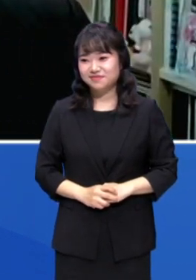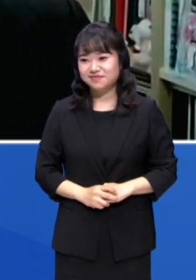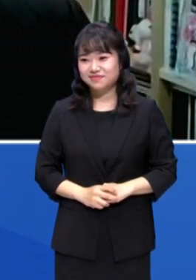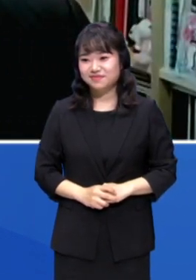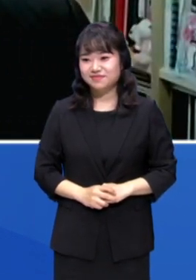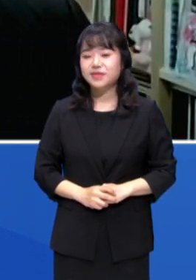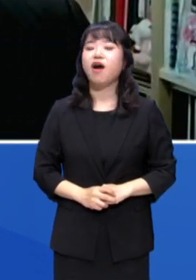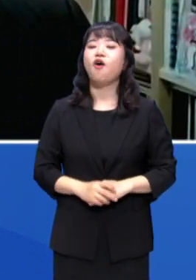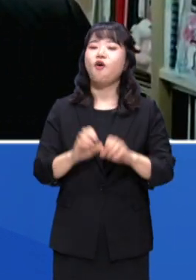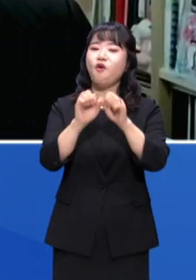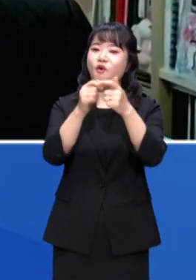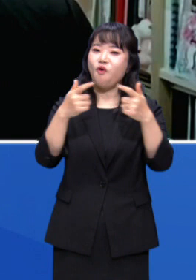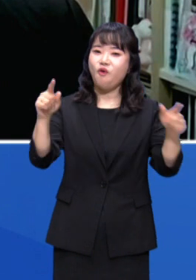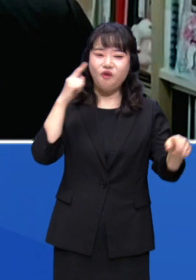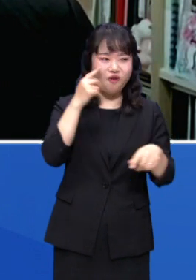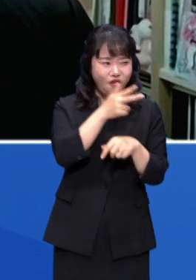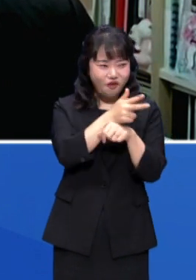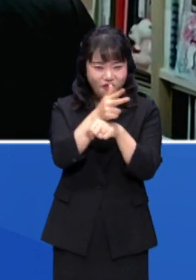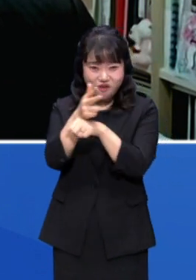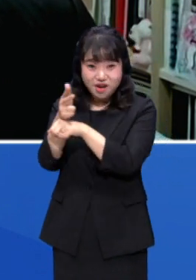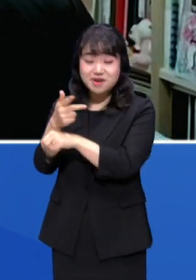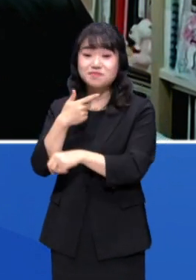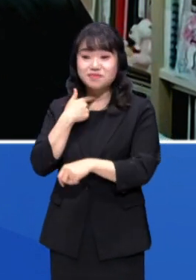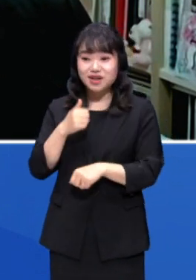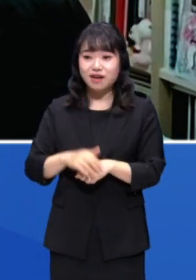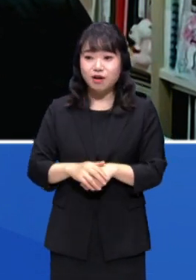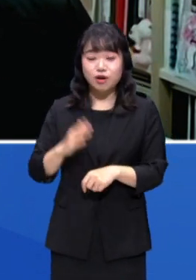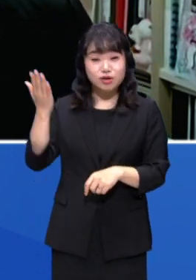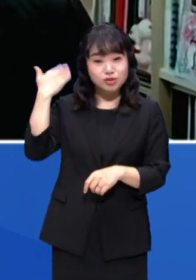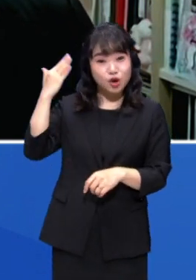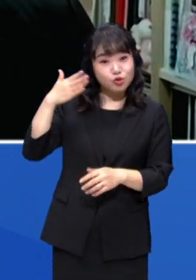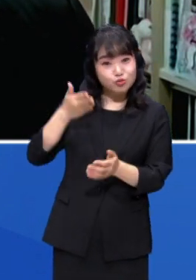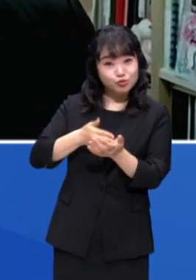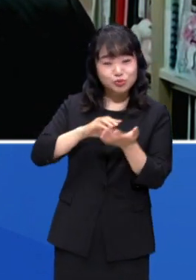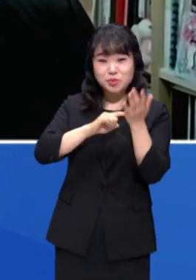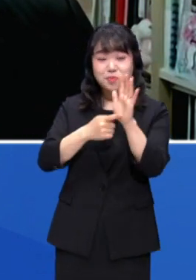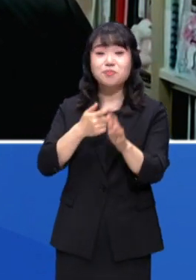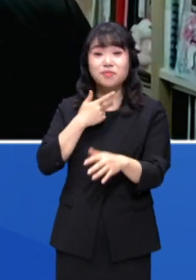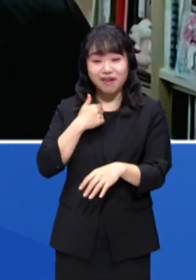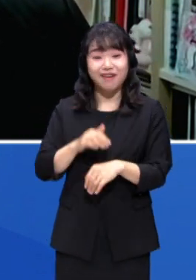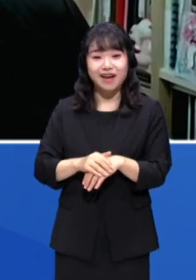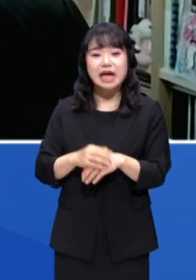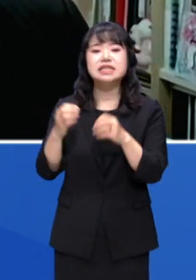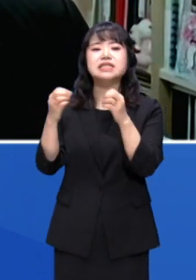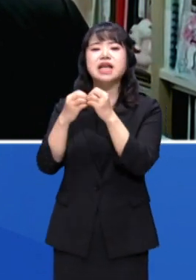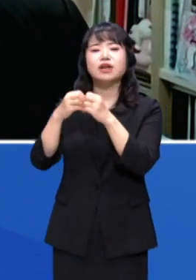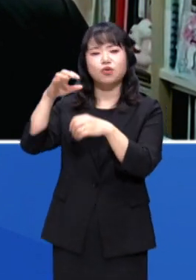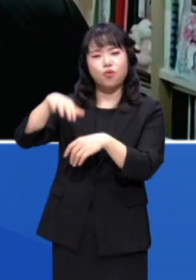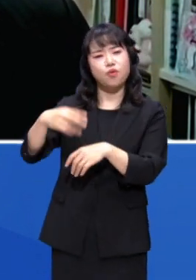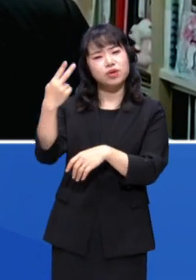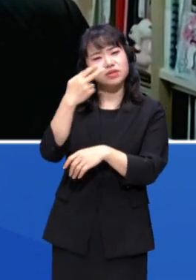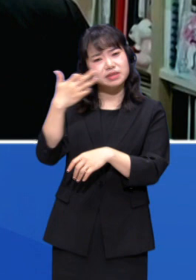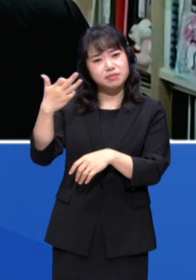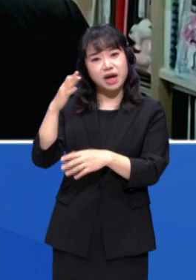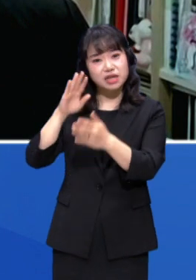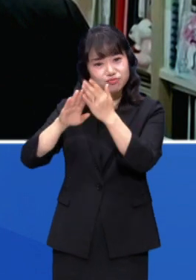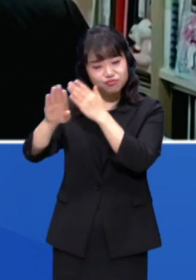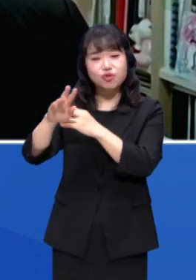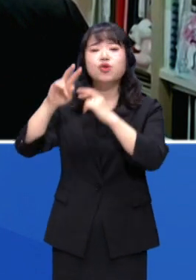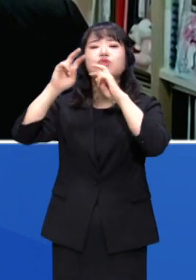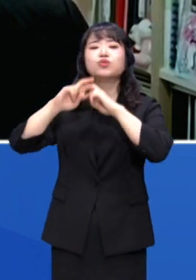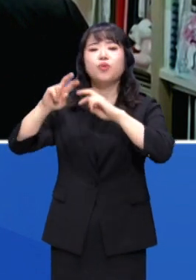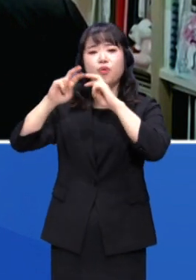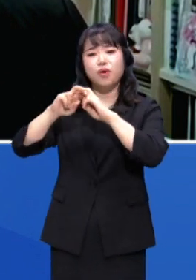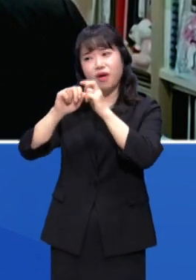네, 다양한 곳을 취재를 하셨는데요. 저희 뉴스에서도 보도했지만 이 창동에는 2018년 이후에 음악 관련